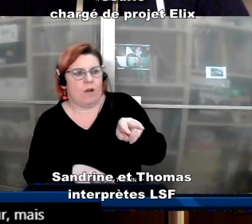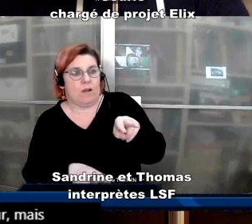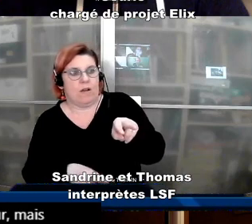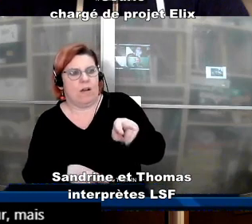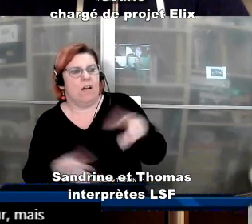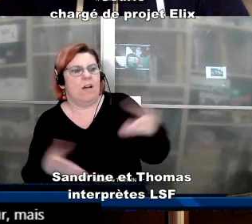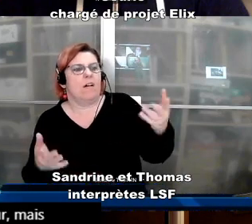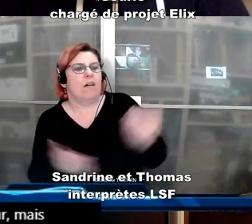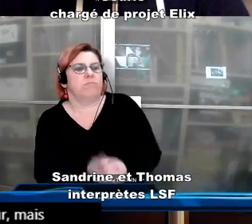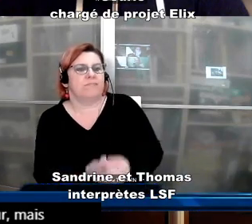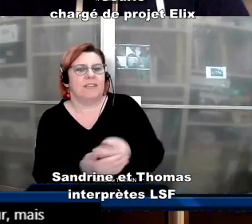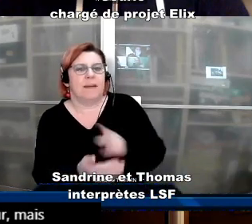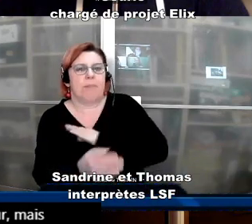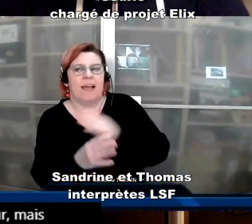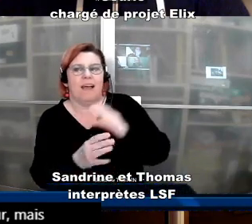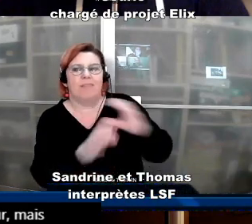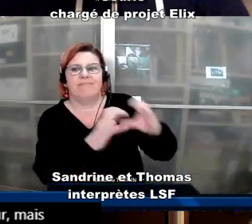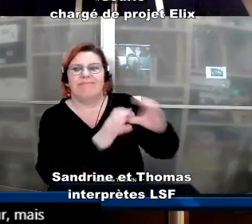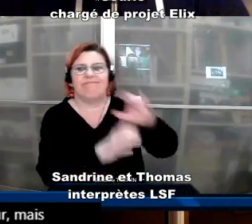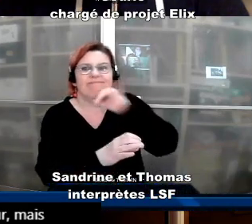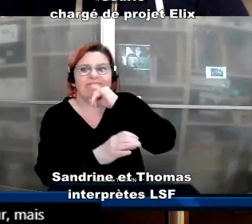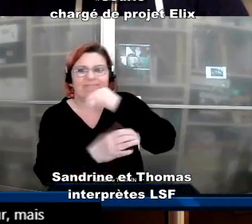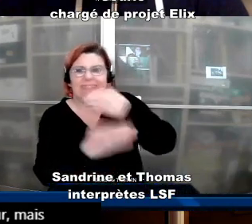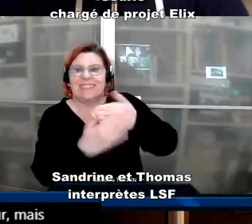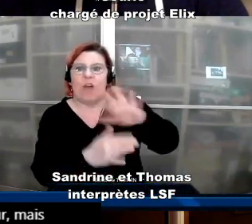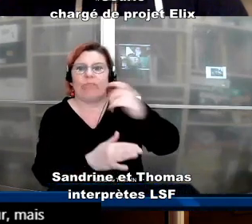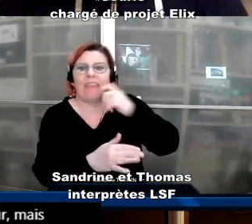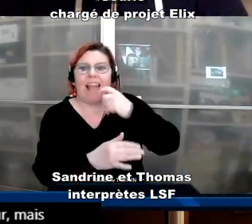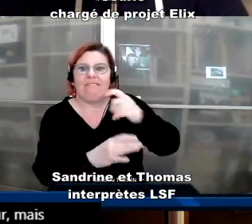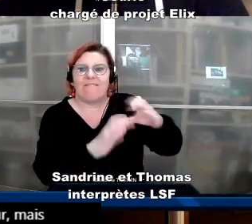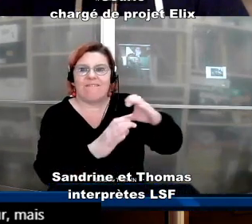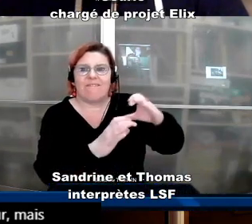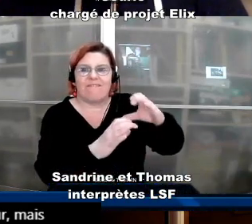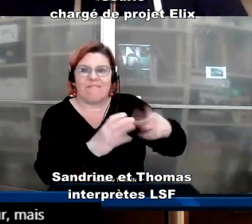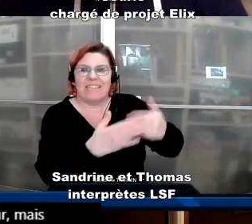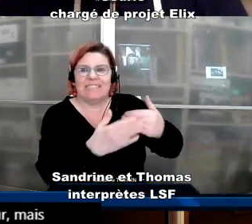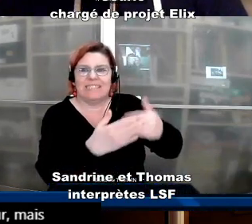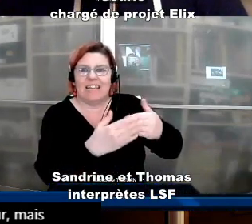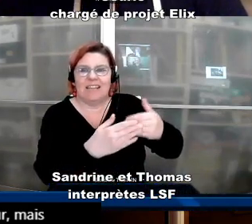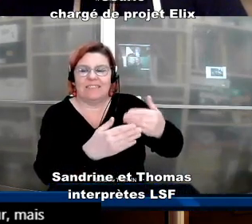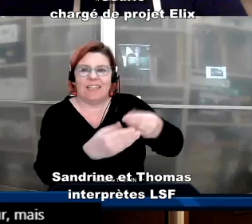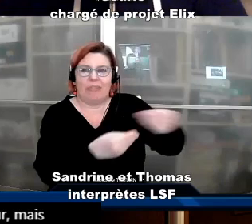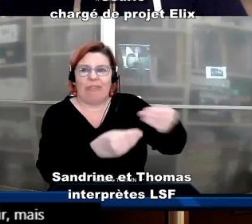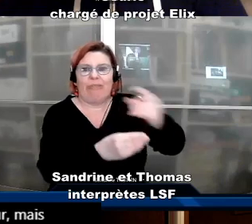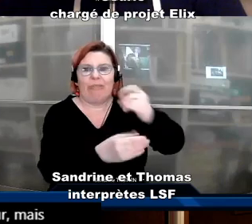leurs habitudes à force de communiquer avec d'autres élèves qui cultivent un peu ces erreurs-là entre eux.